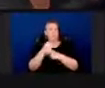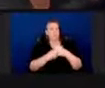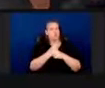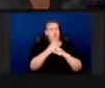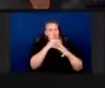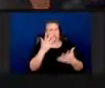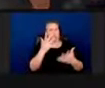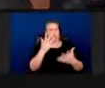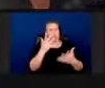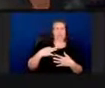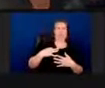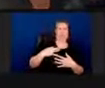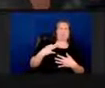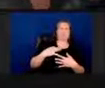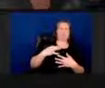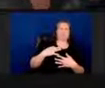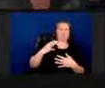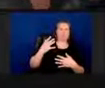ونحن أيضا